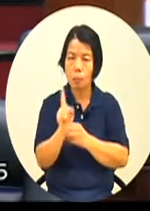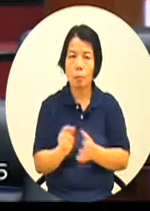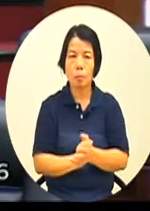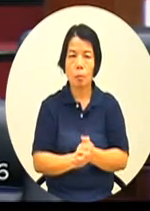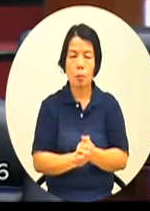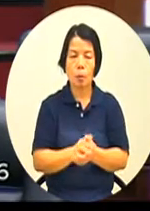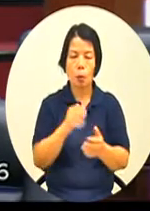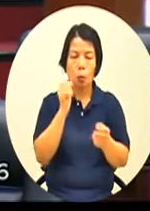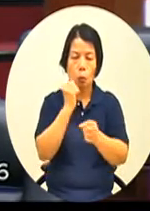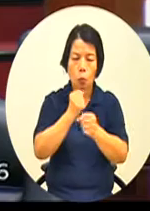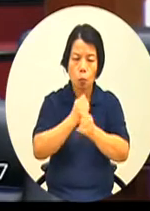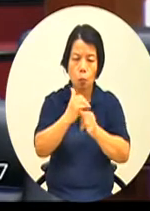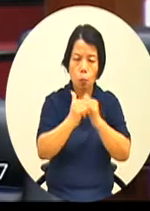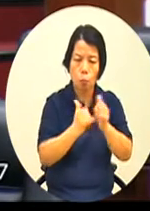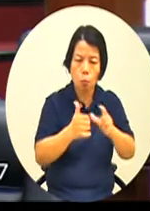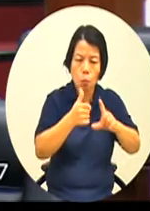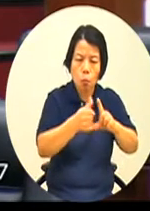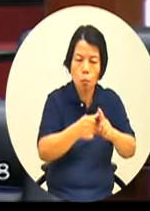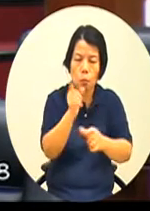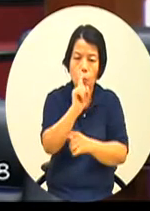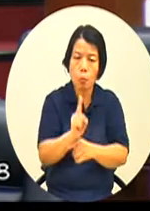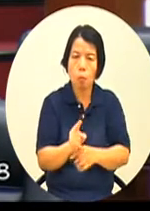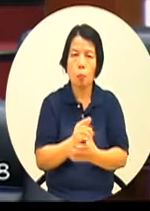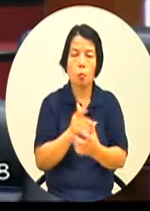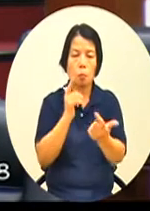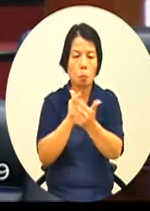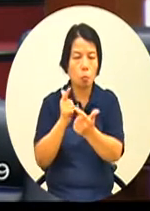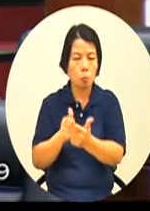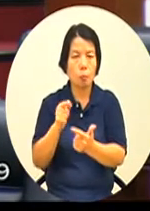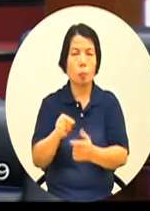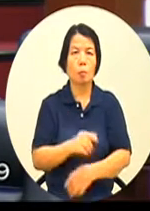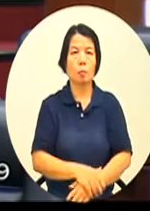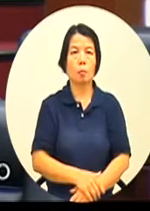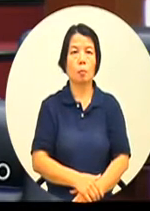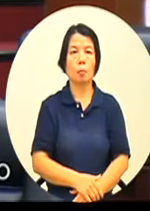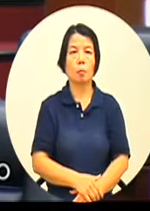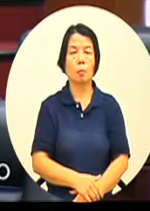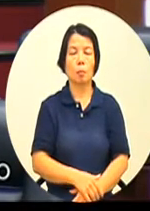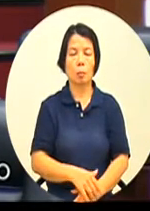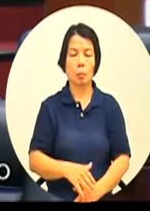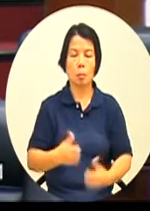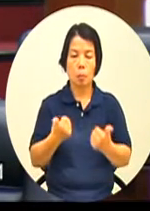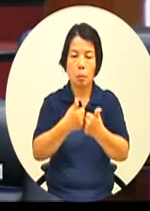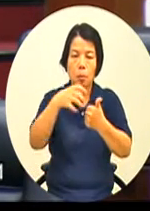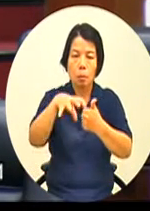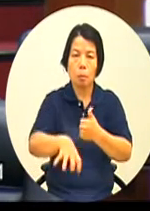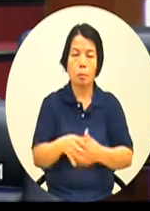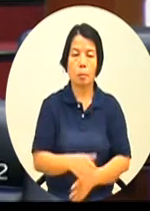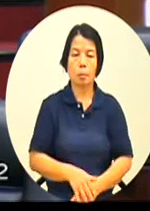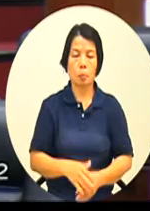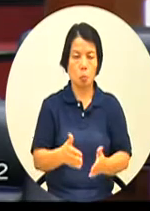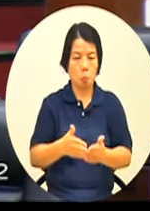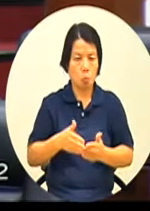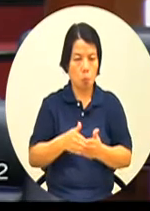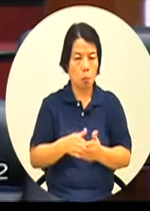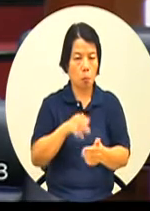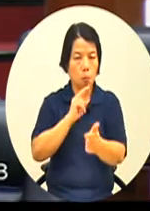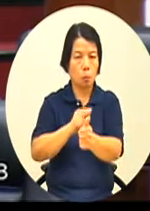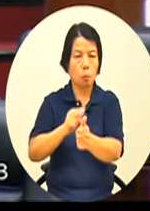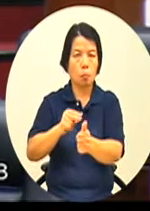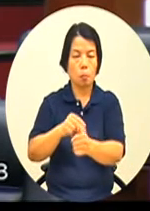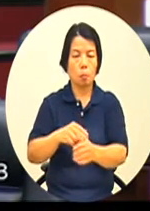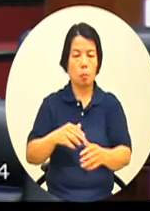深入社区，那乃至于说其实议会也一再要求市府在这所谓